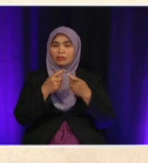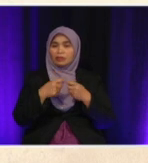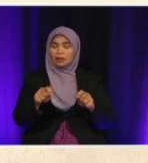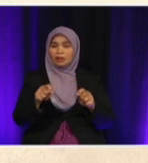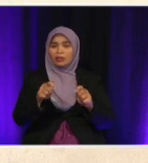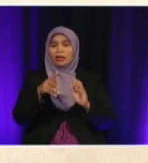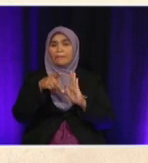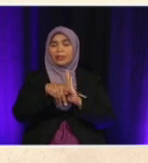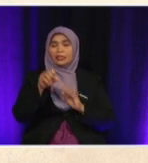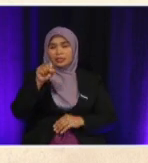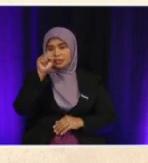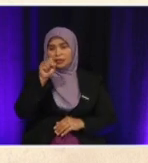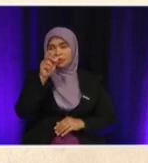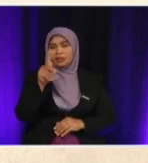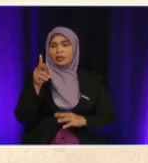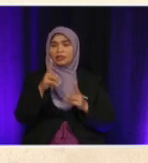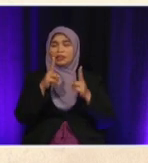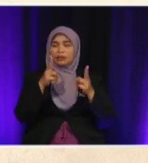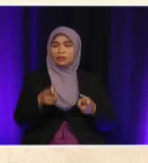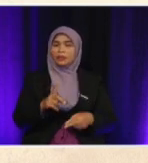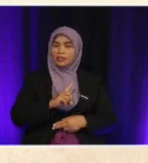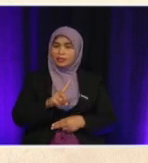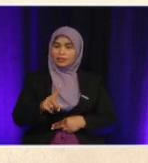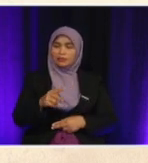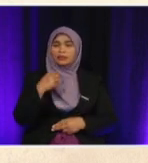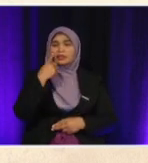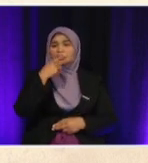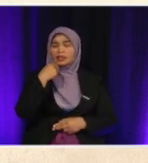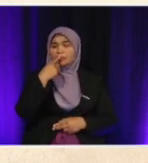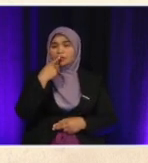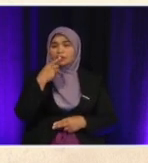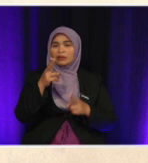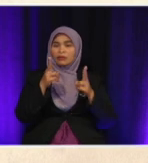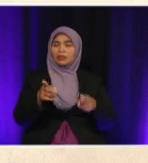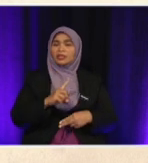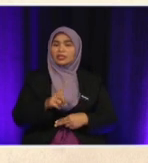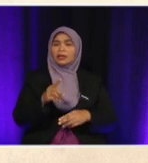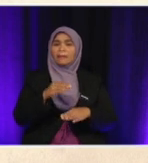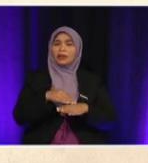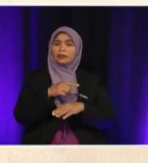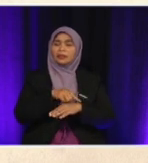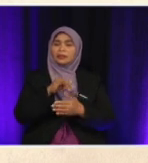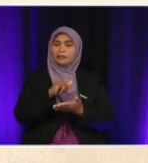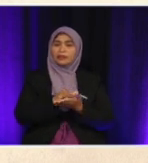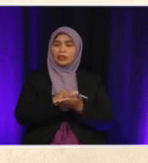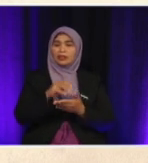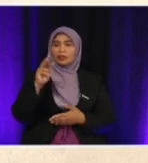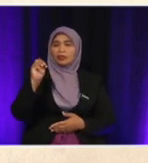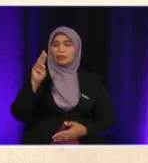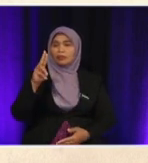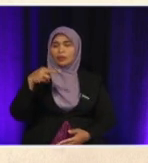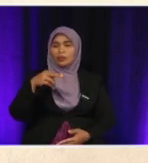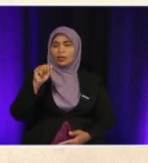mempersaudarakan umat Islam Siapakah umat Islam yang ada di Madinah pada masa itu mereka ilah Muhajirin